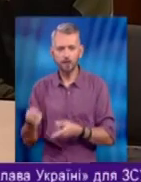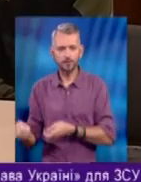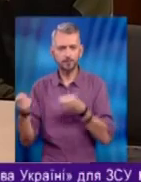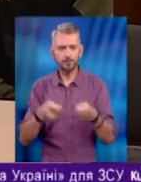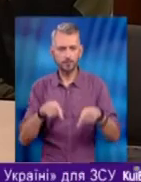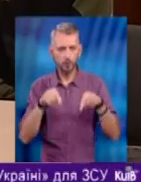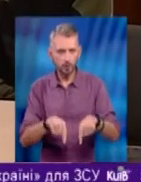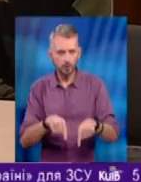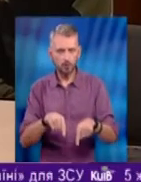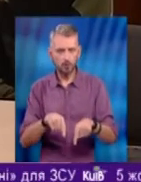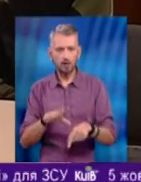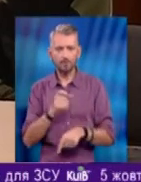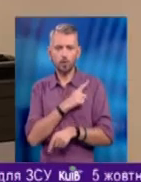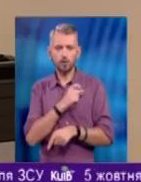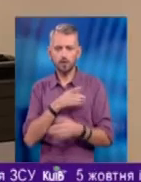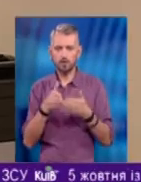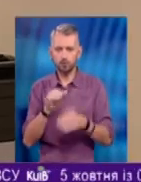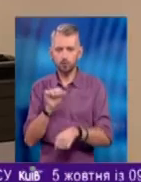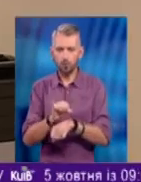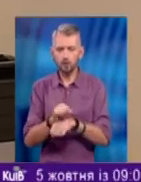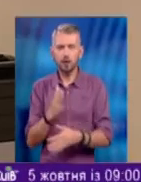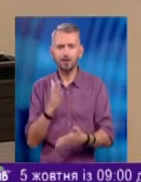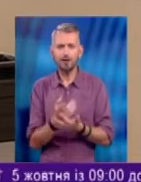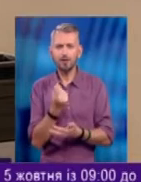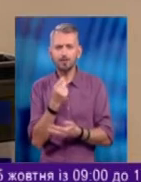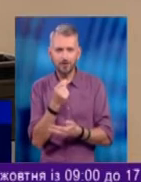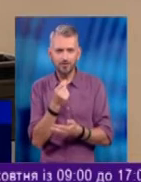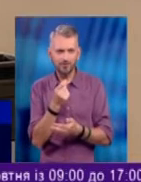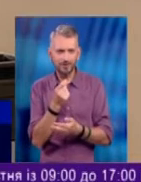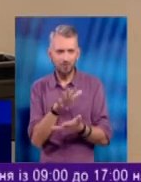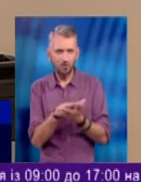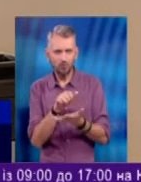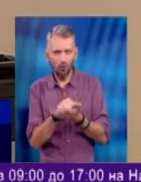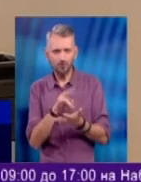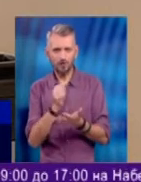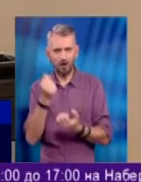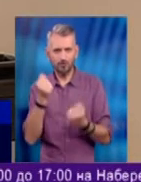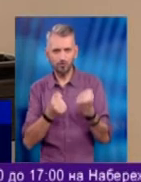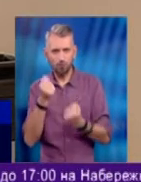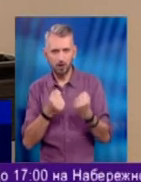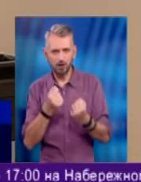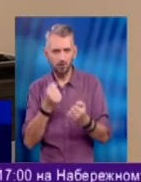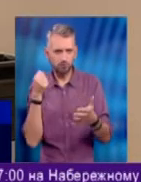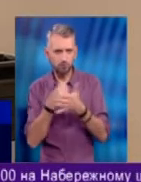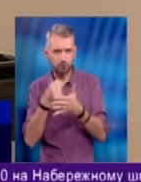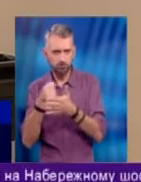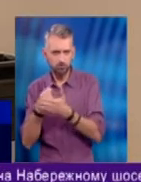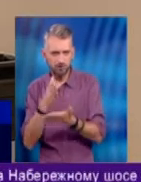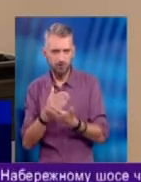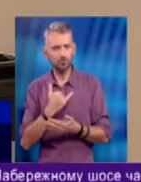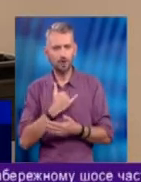їх до нас, а саме в Одеський порт. Є незначні пошкодження на автомобілях. У нас в Україні